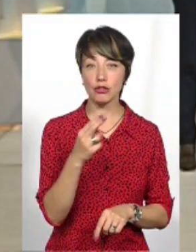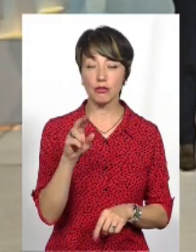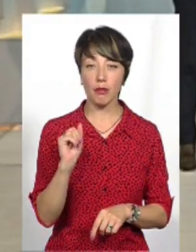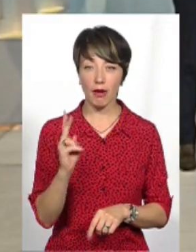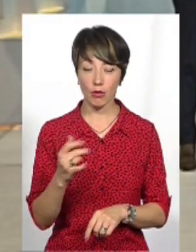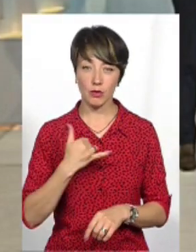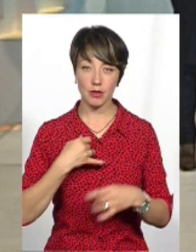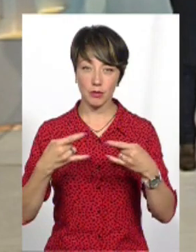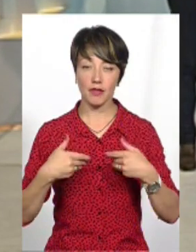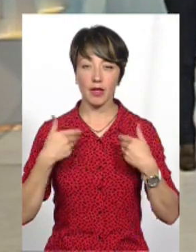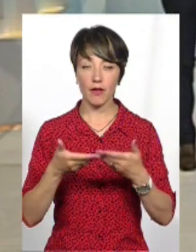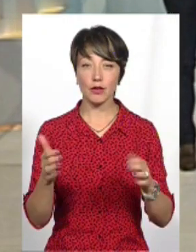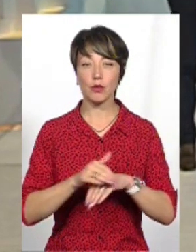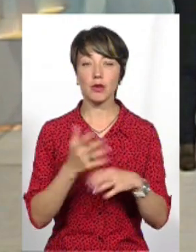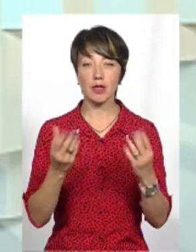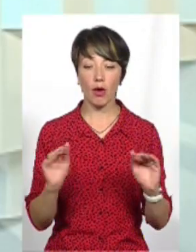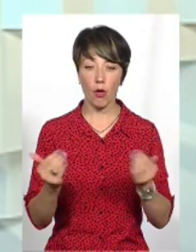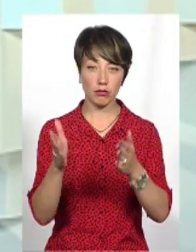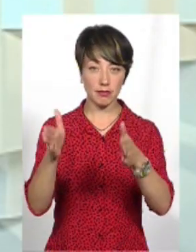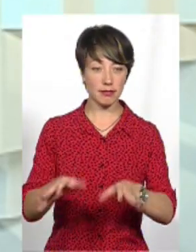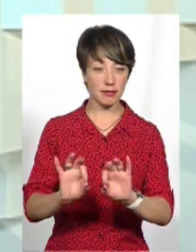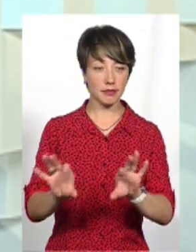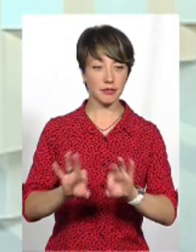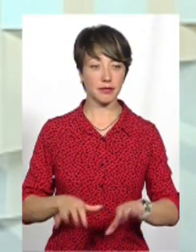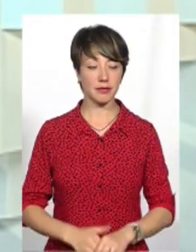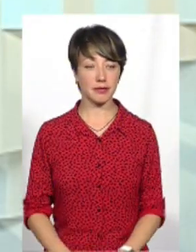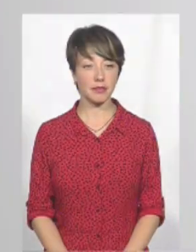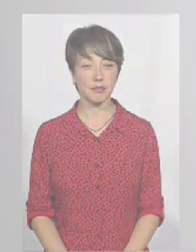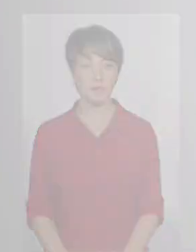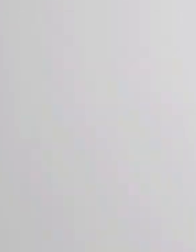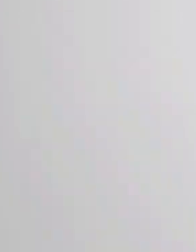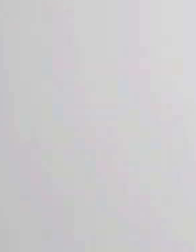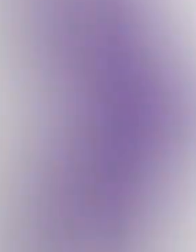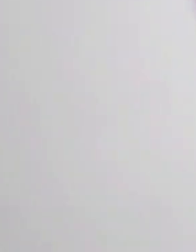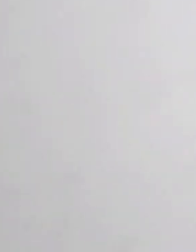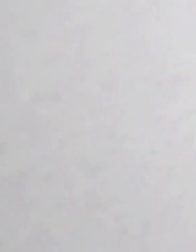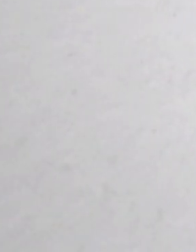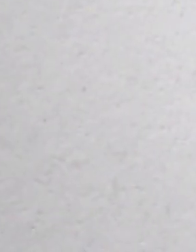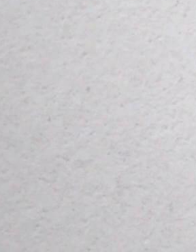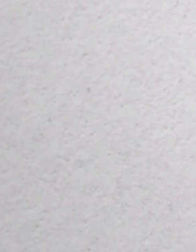нашій студії. Вітаю вас. Доброго дня. І коротка інформаційна довідка, прошу.